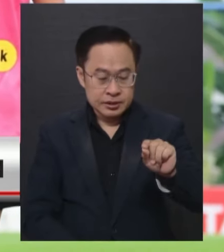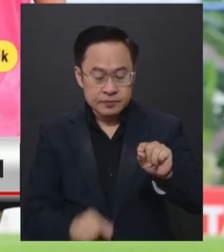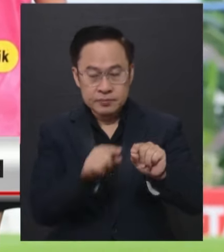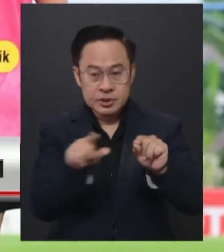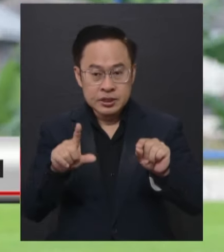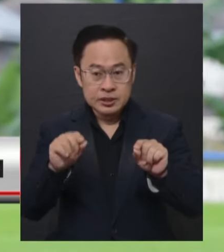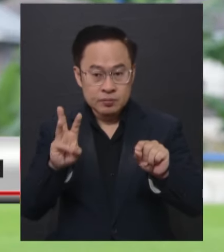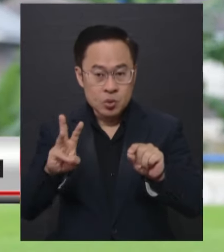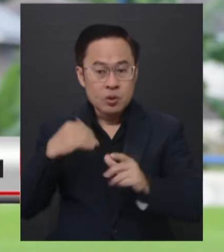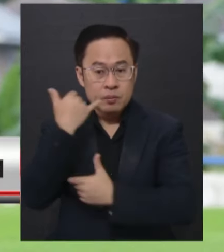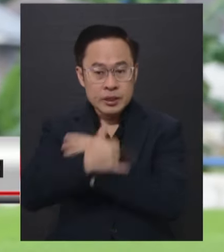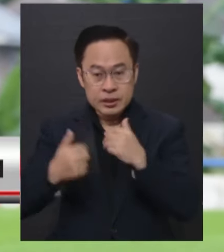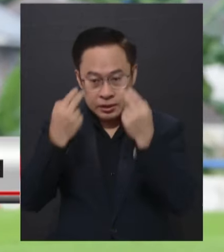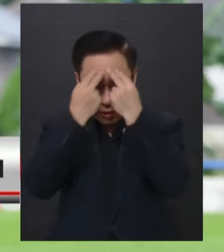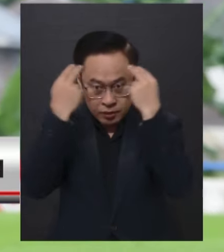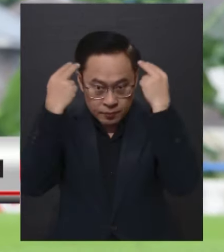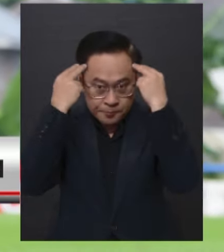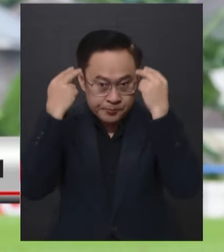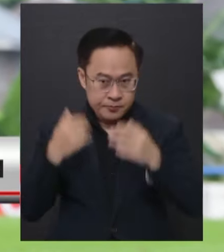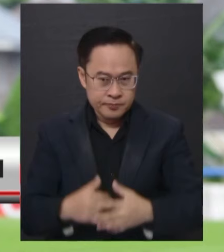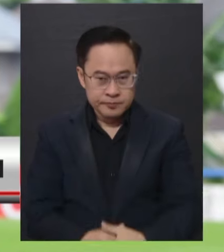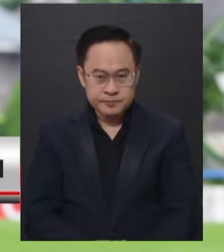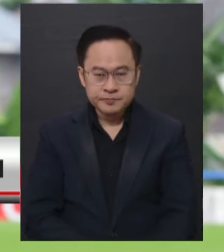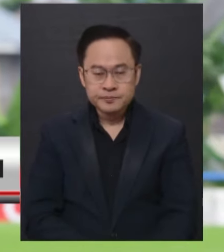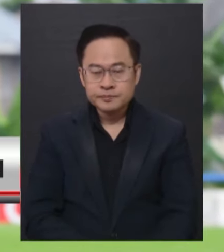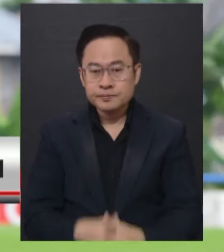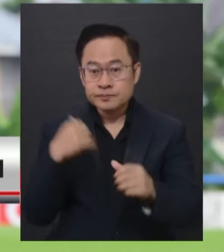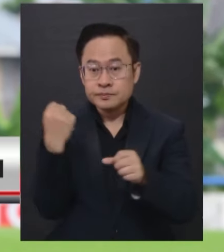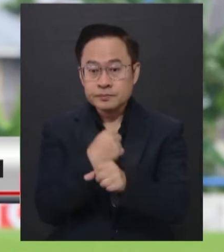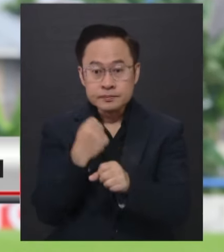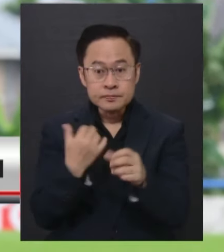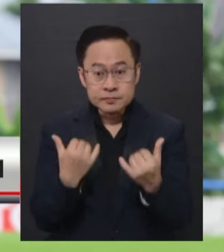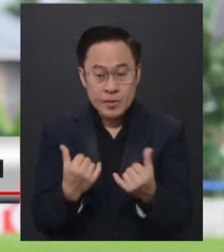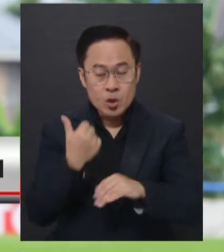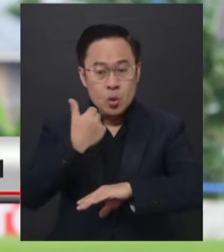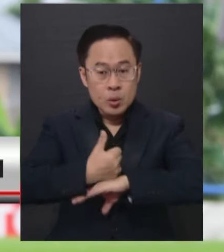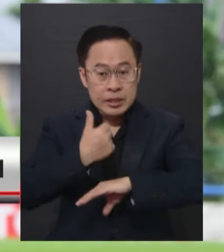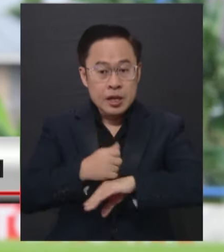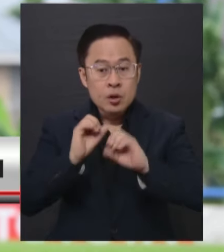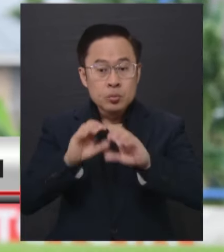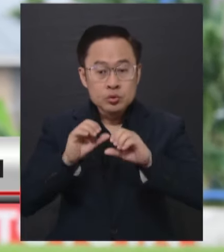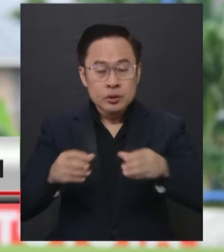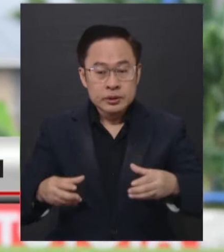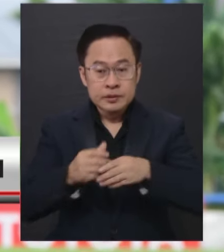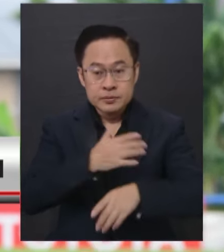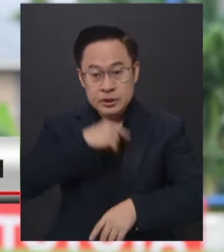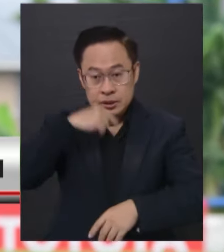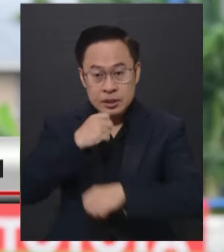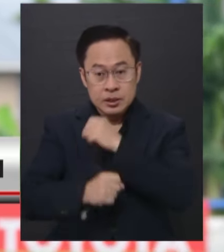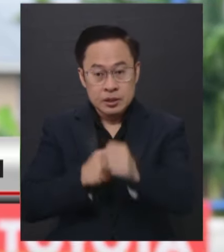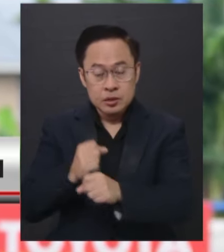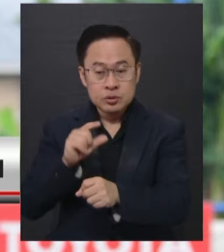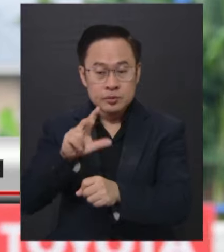คมนะครับที่ประเทศซาอุดิอาระเบียนะฮะการซ้อมของทีมชุดนี้นะครับโค้ชหลักก็ใช้เวลาพานักเตะฝึกซ้อมประมาณ2ชั่วโม